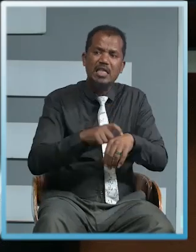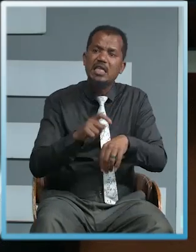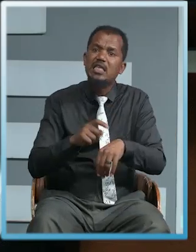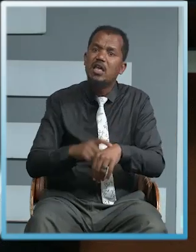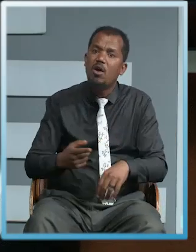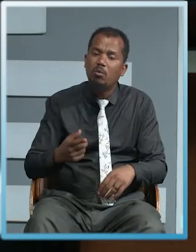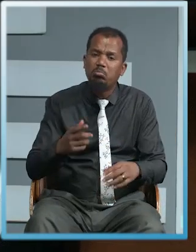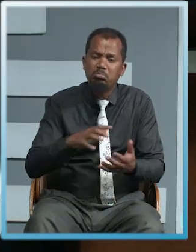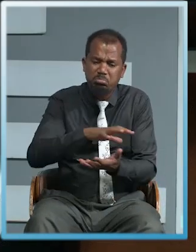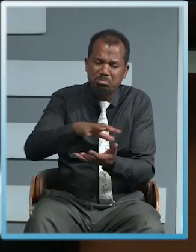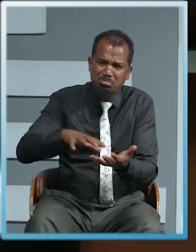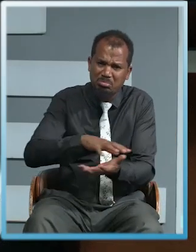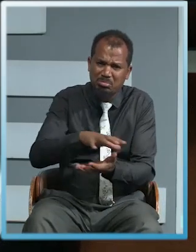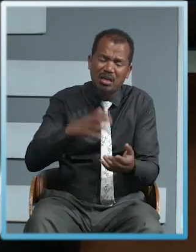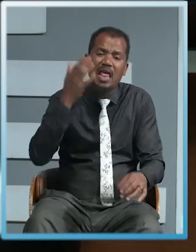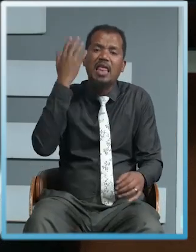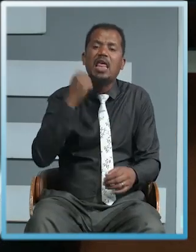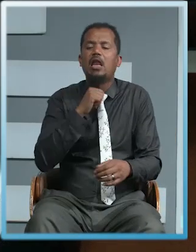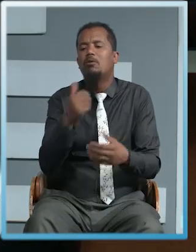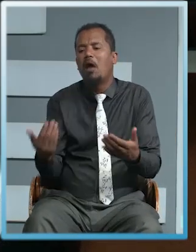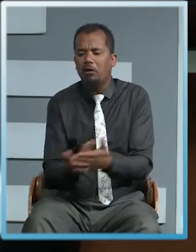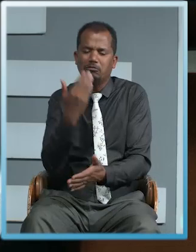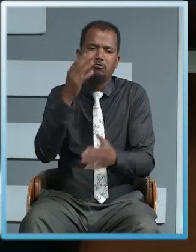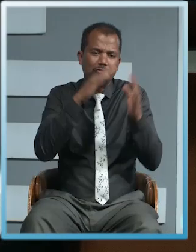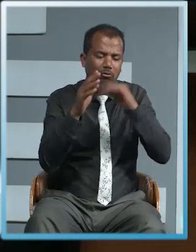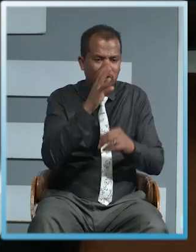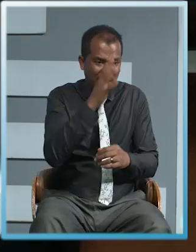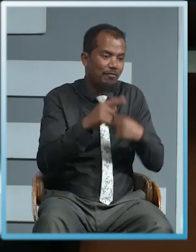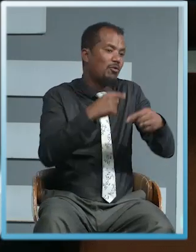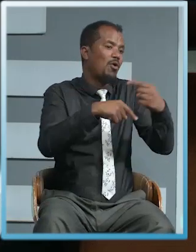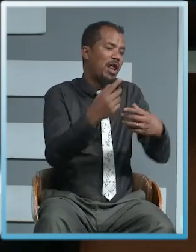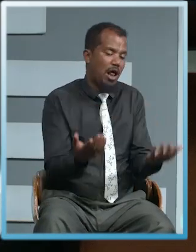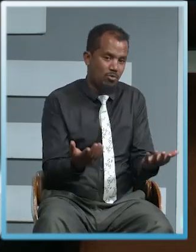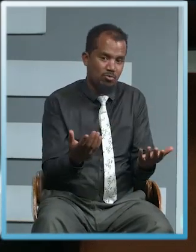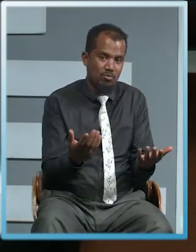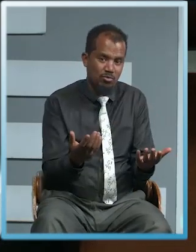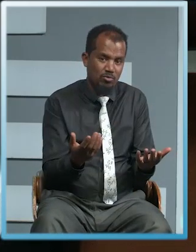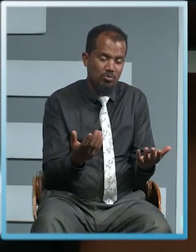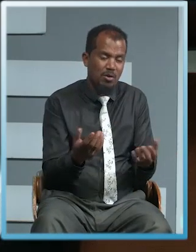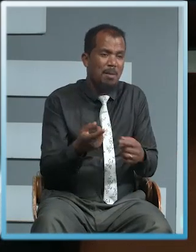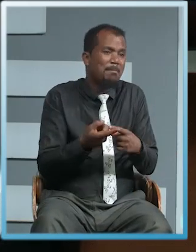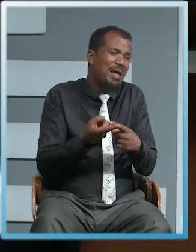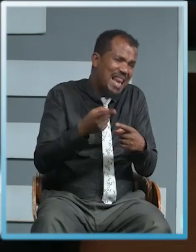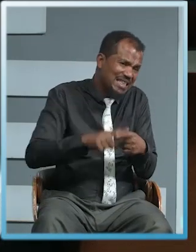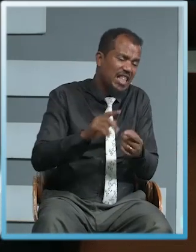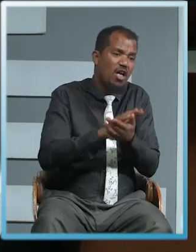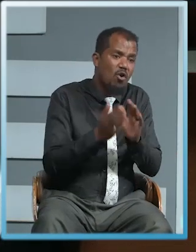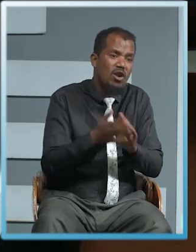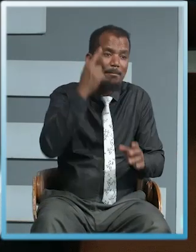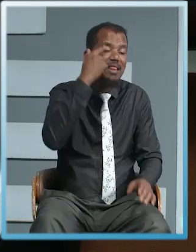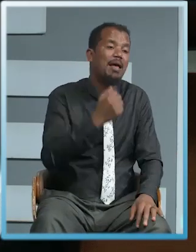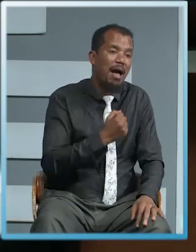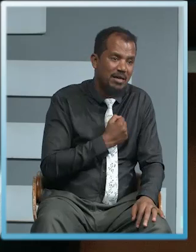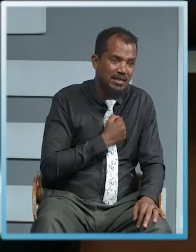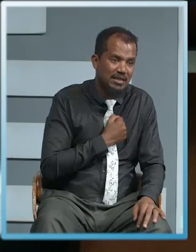جزيو يتوساسبة يالنا برادس تجروش يتفتروا بني هيدارلونا ملستني هنا ما